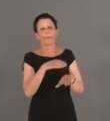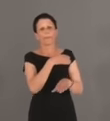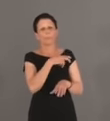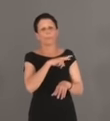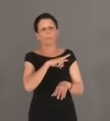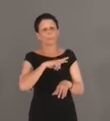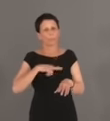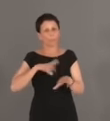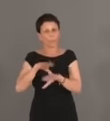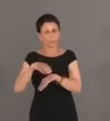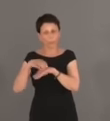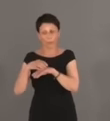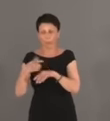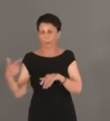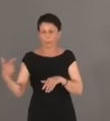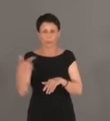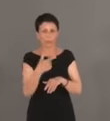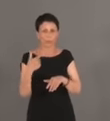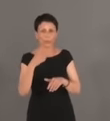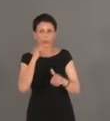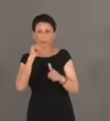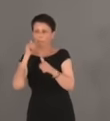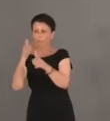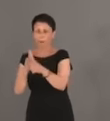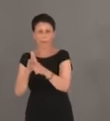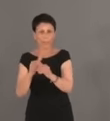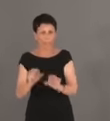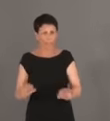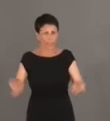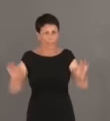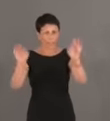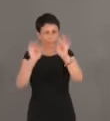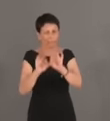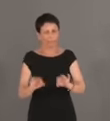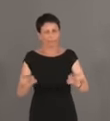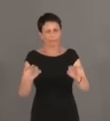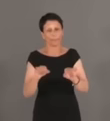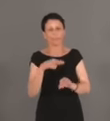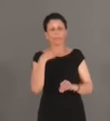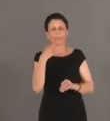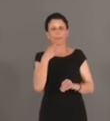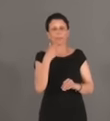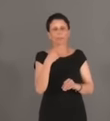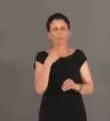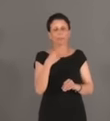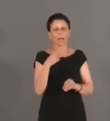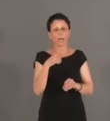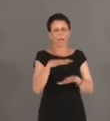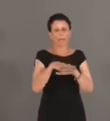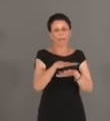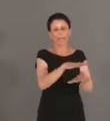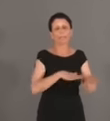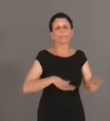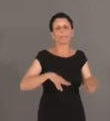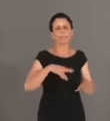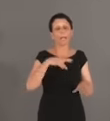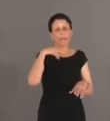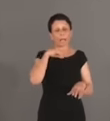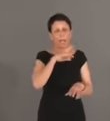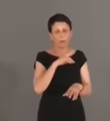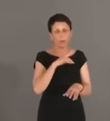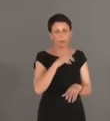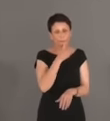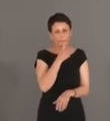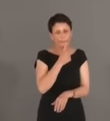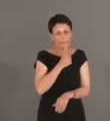Et aucune de ces deux institutions n'a porté plainte. Donc les habitants de La Rose, manifestement, en ont encore pour quelques